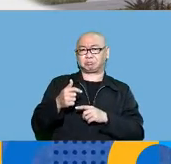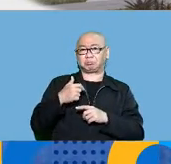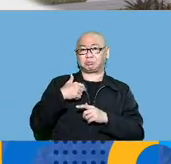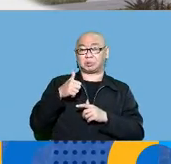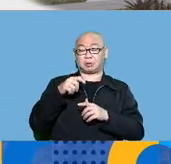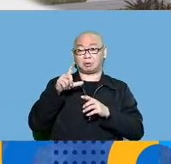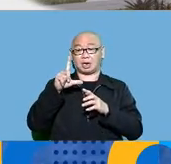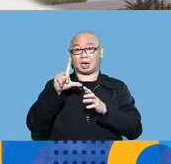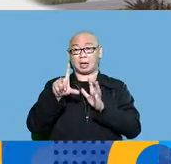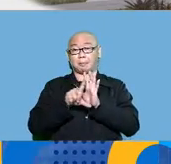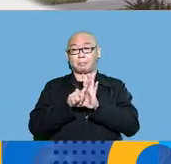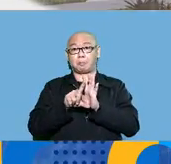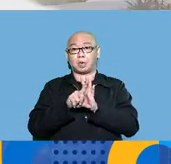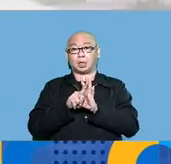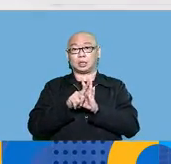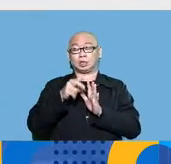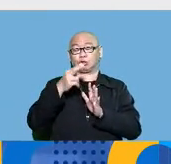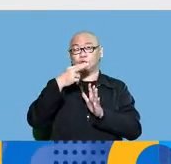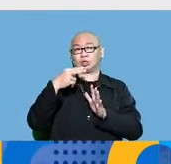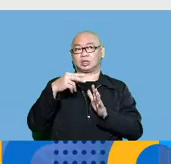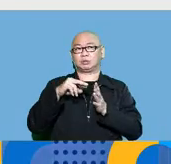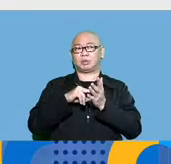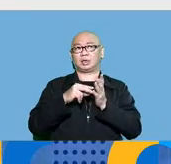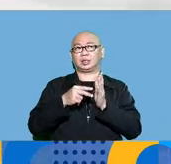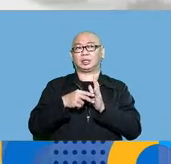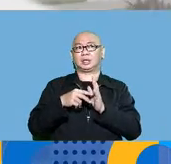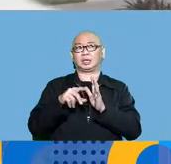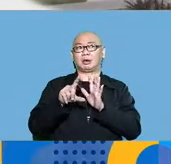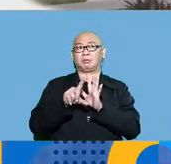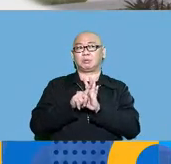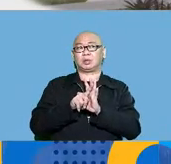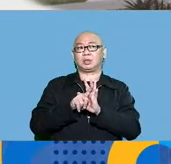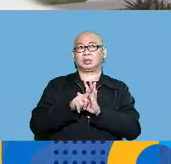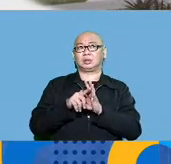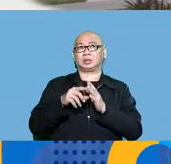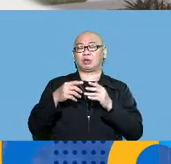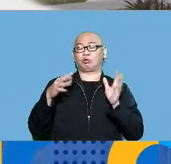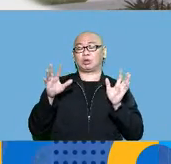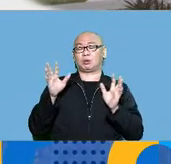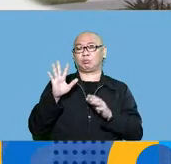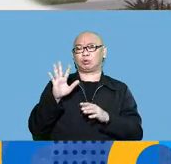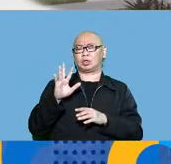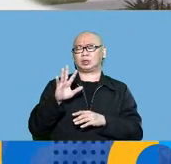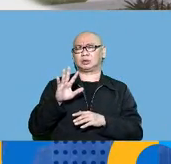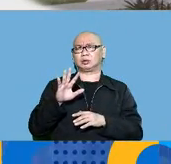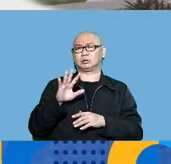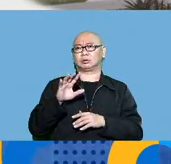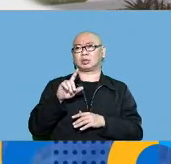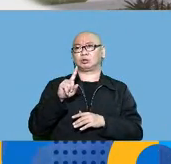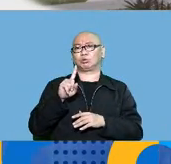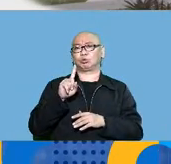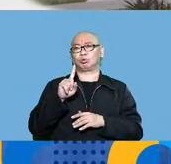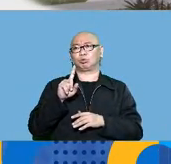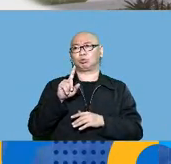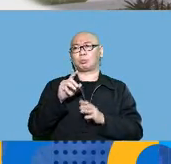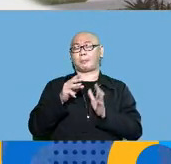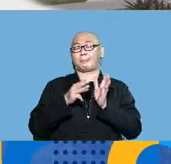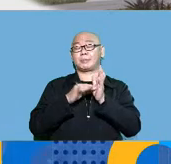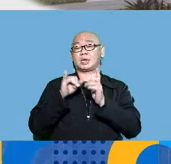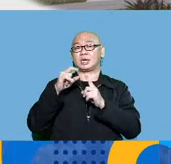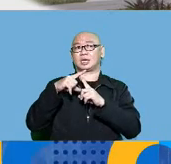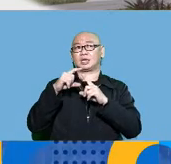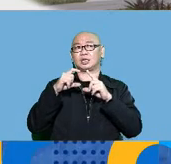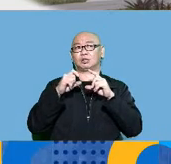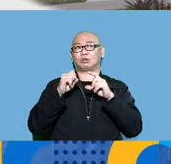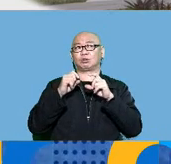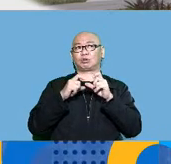negara Indonesia. Sehingga sebagai lambang negara, Garuda bukan lagi sebuah karakter mitos tetapi